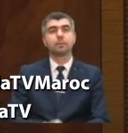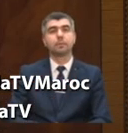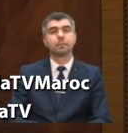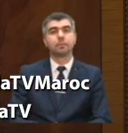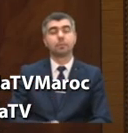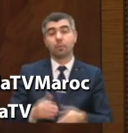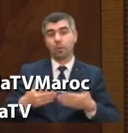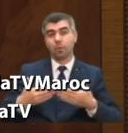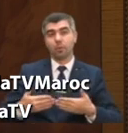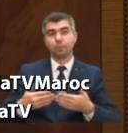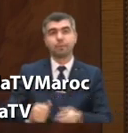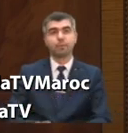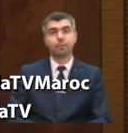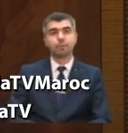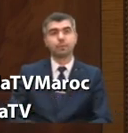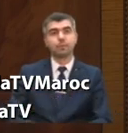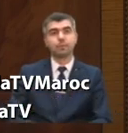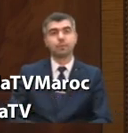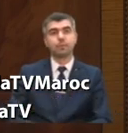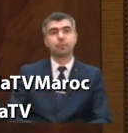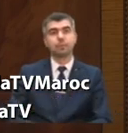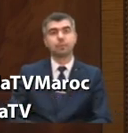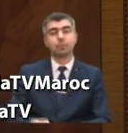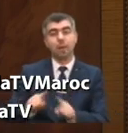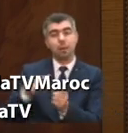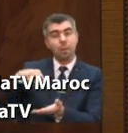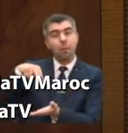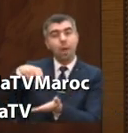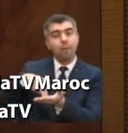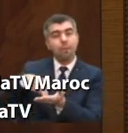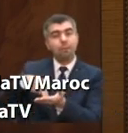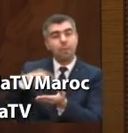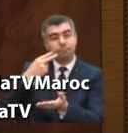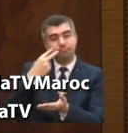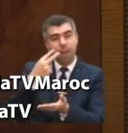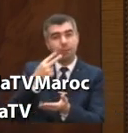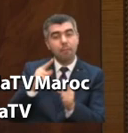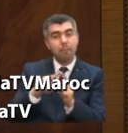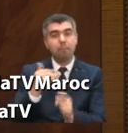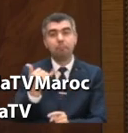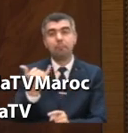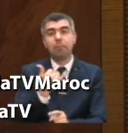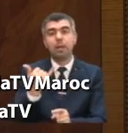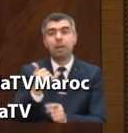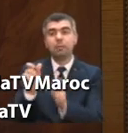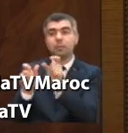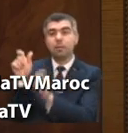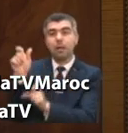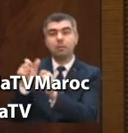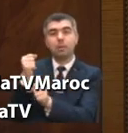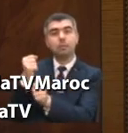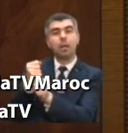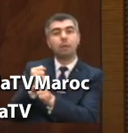اليوم لابد من الوقوف على الواقع الطبقة الشغيلة ببلادنا